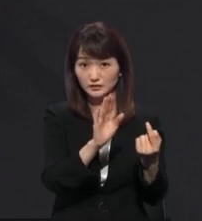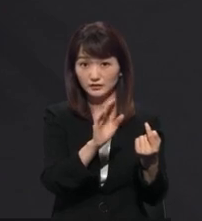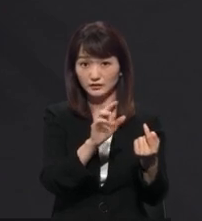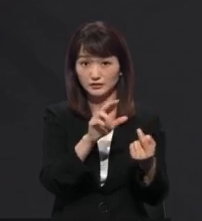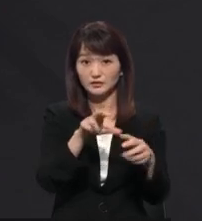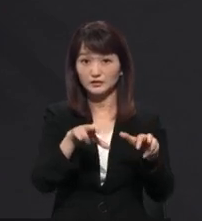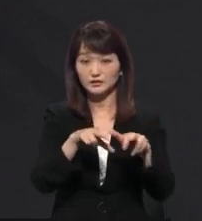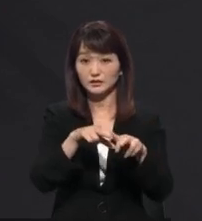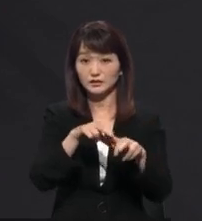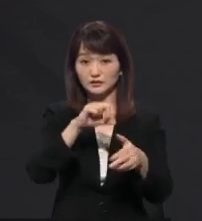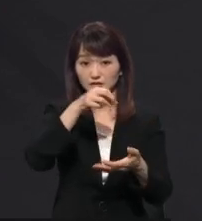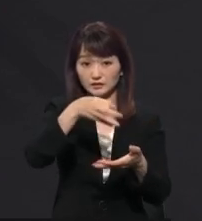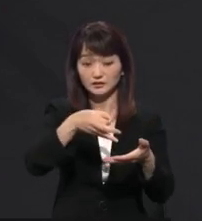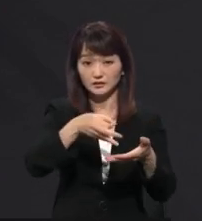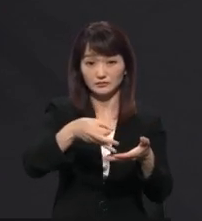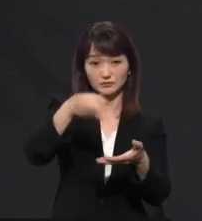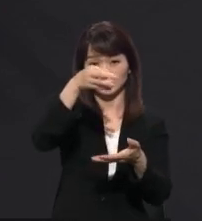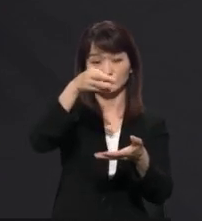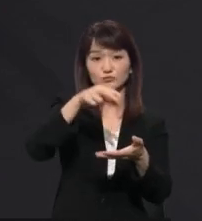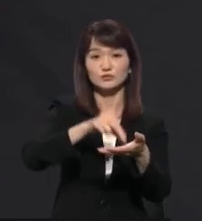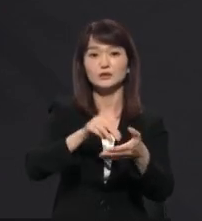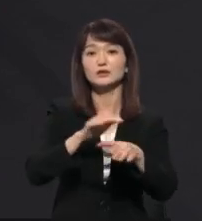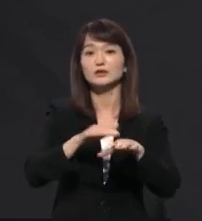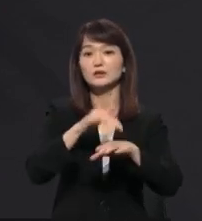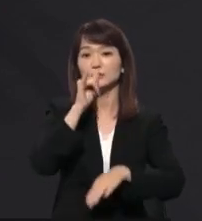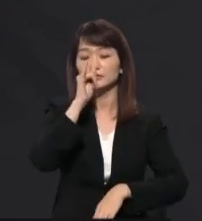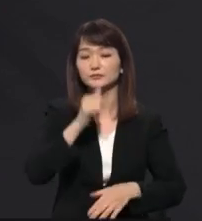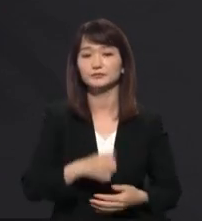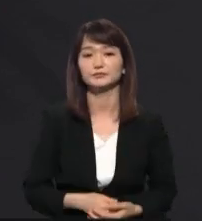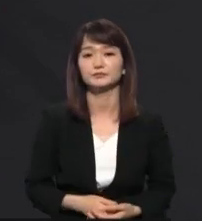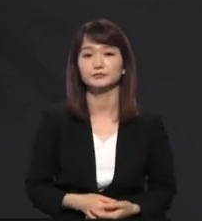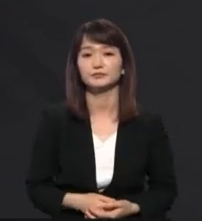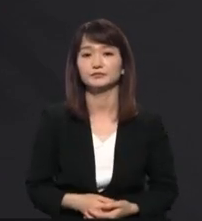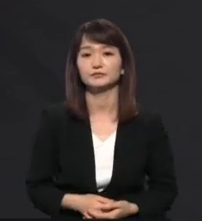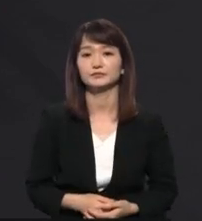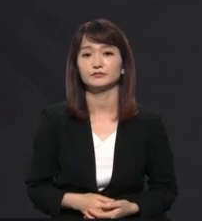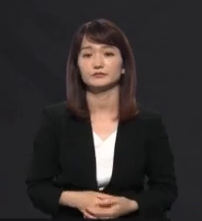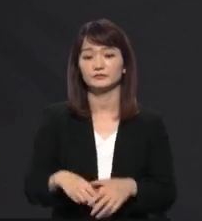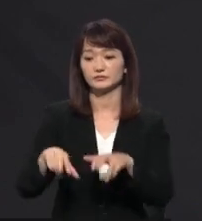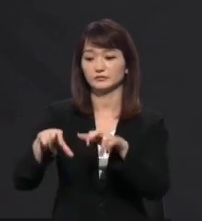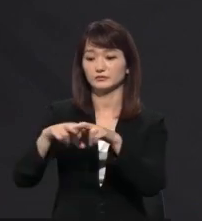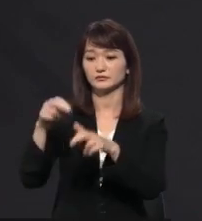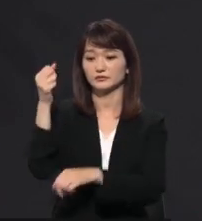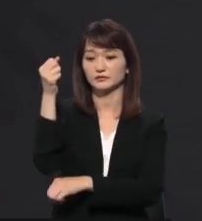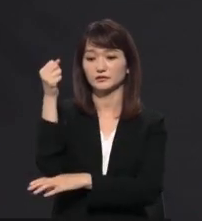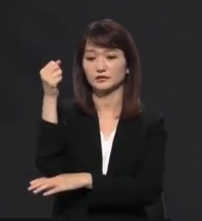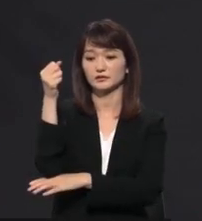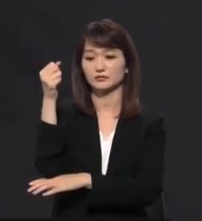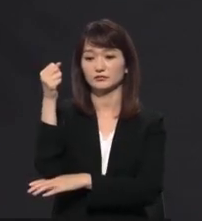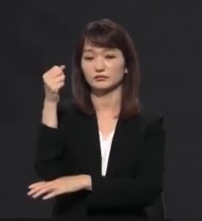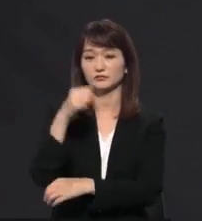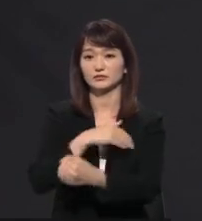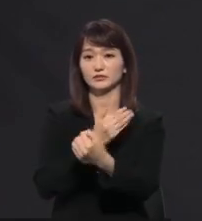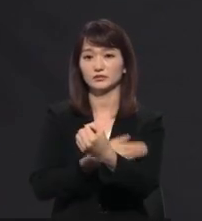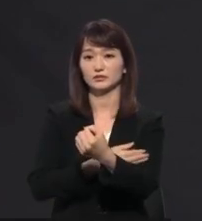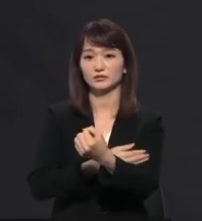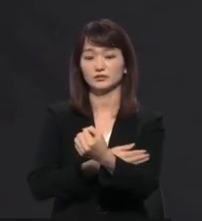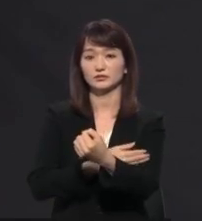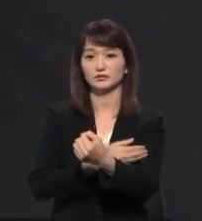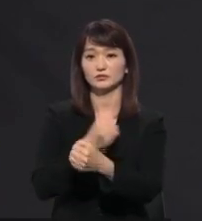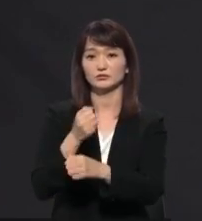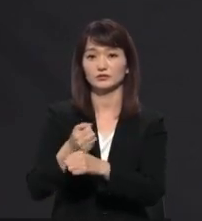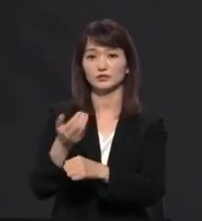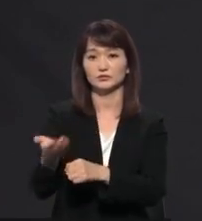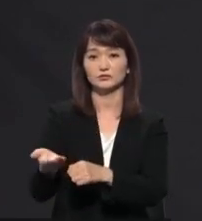문제거든요 일단 이미 걷고 있는 이런 예산조차도 장애인들의 권리 기본권을 이렇게 만들어 주는데 있어서